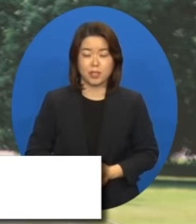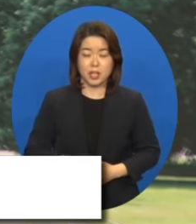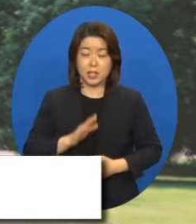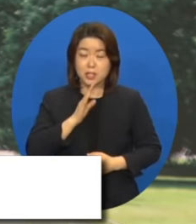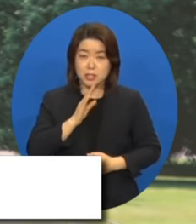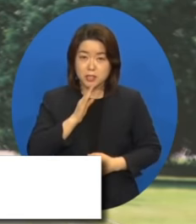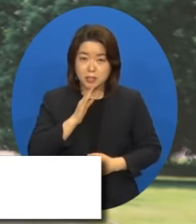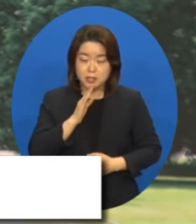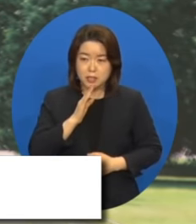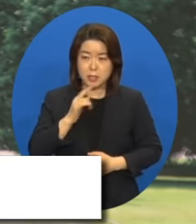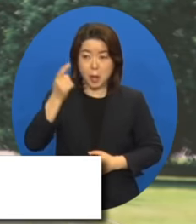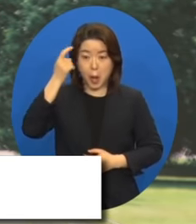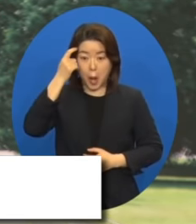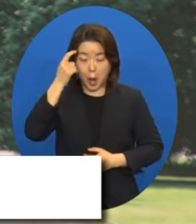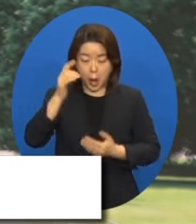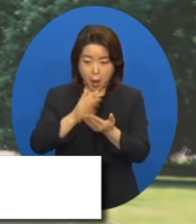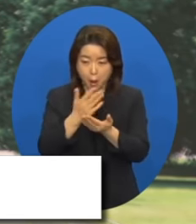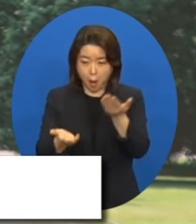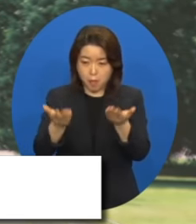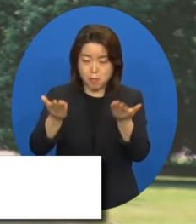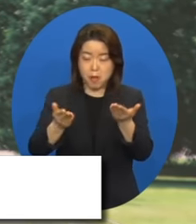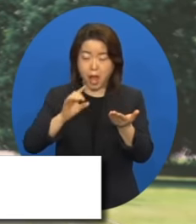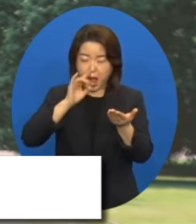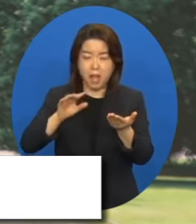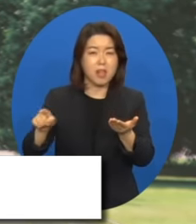정말 진짜 분별이 안 되는 사람입니다.